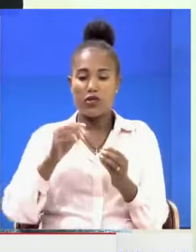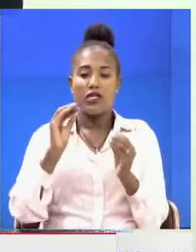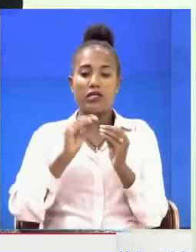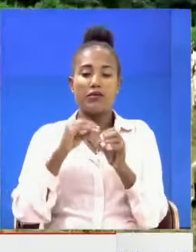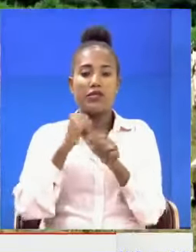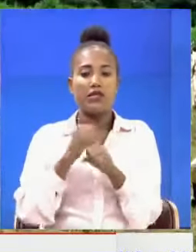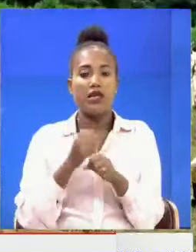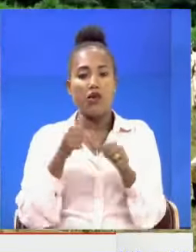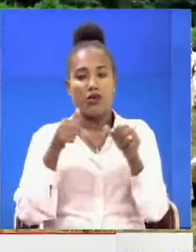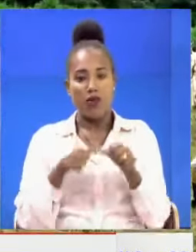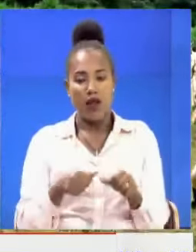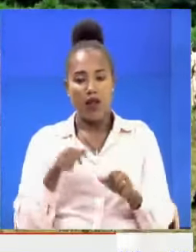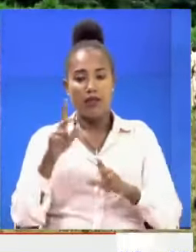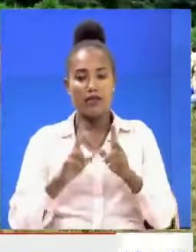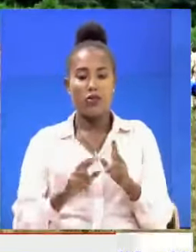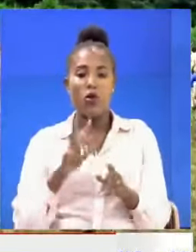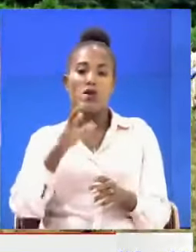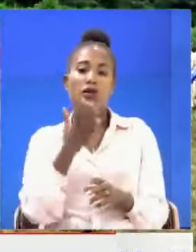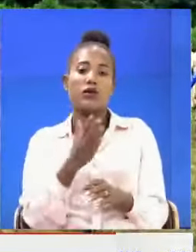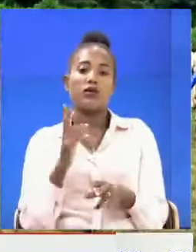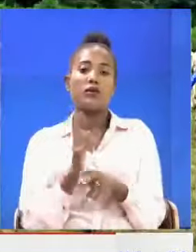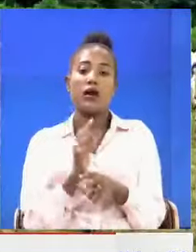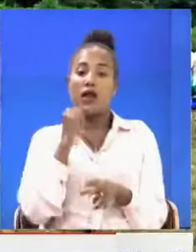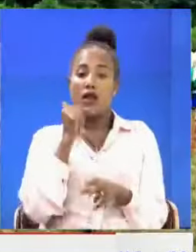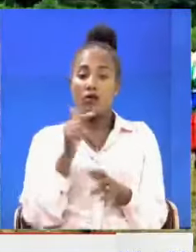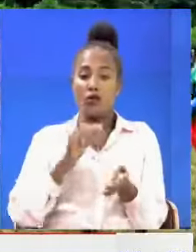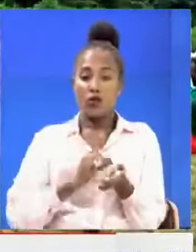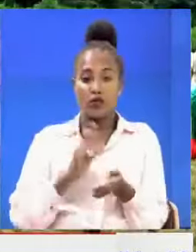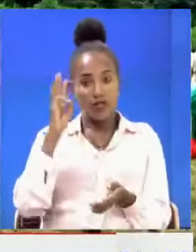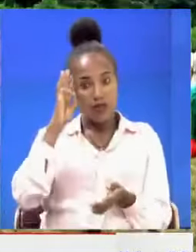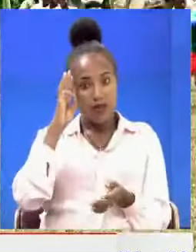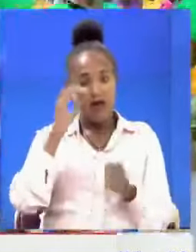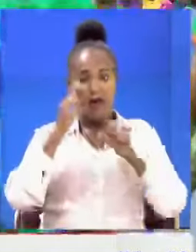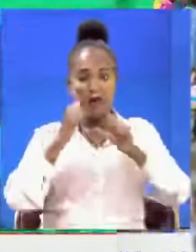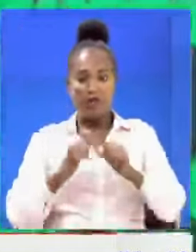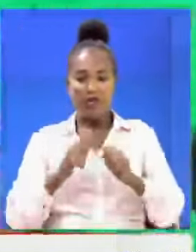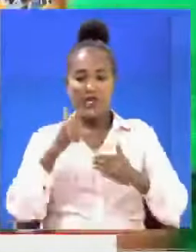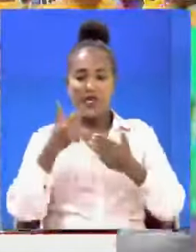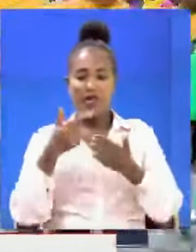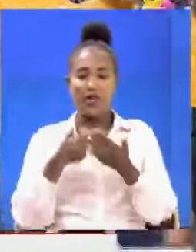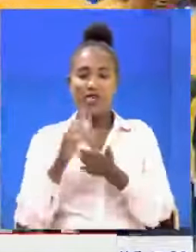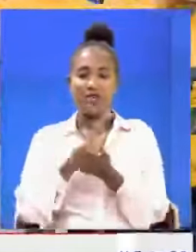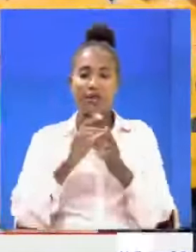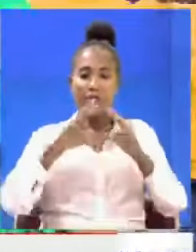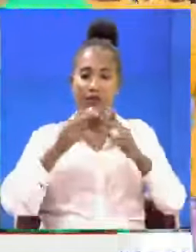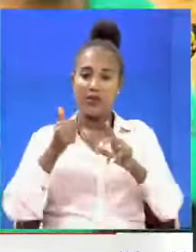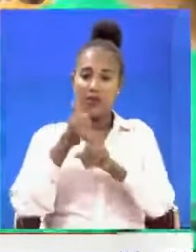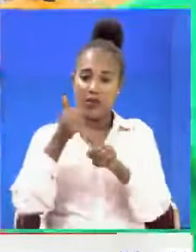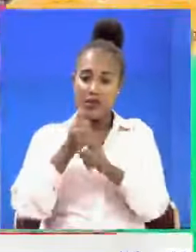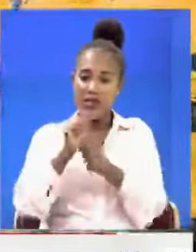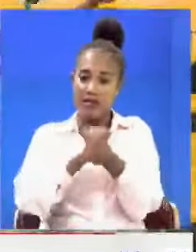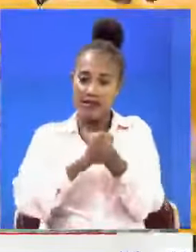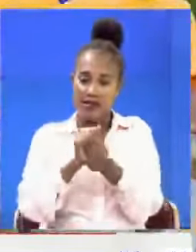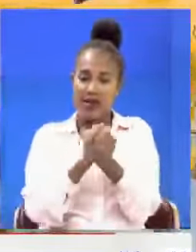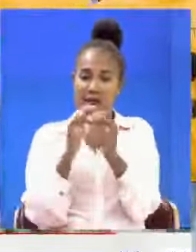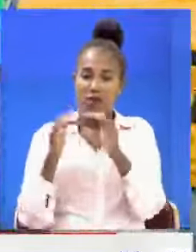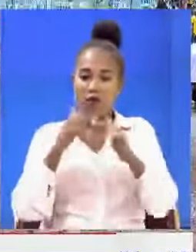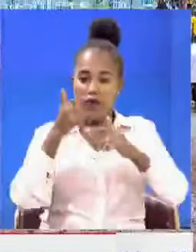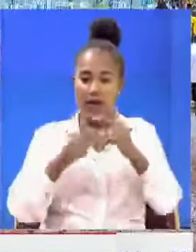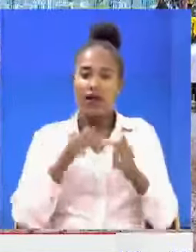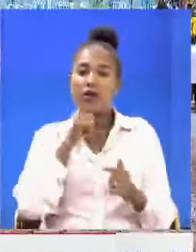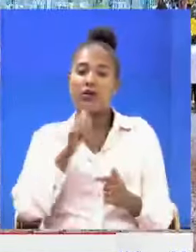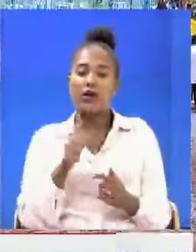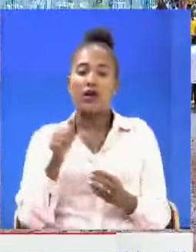ሲሰራ ቆይቷል። ከህብረተሰቡ ሁለት ነገሮች ይጠበቃል ያሉት ዶክተር ሰማ የሚችል ይህንን አሸባሪ ኃይል ተፋልመው ለመደምሰስ በግንባር መሰለፍ